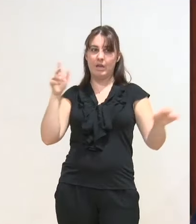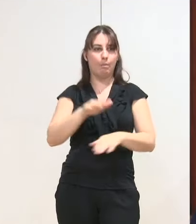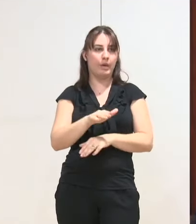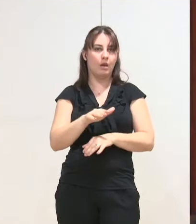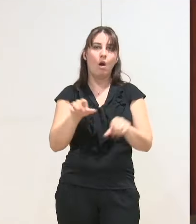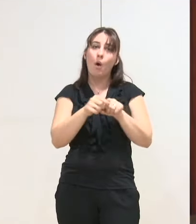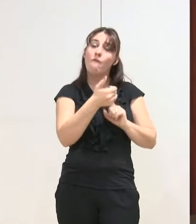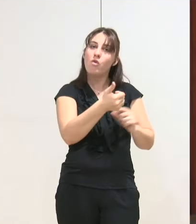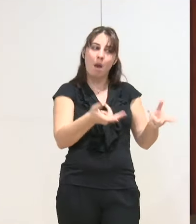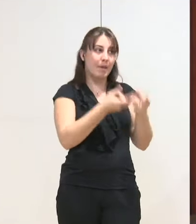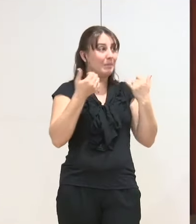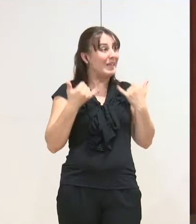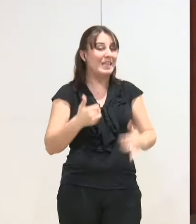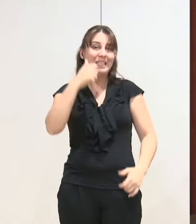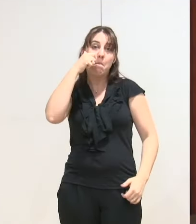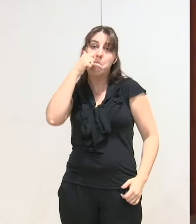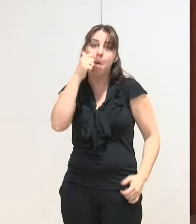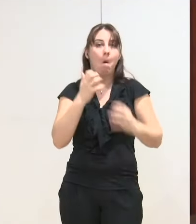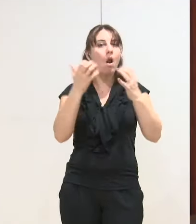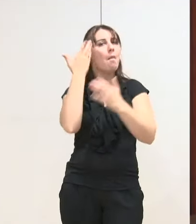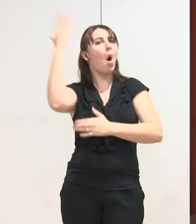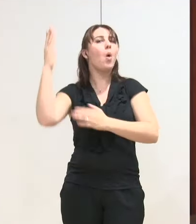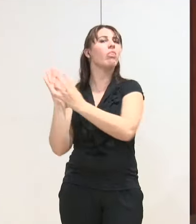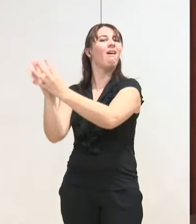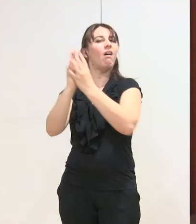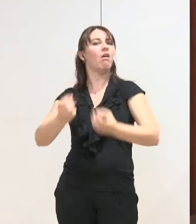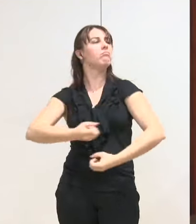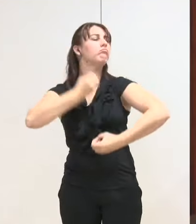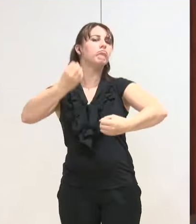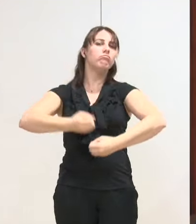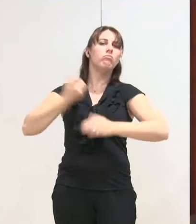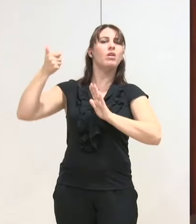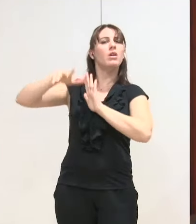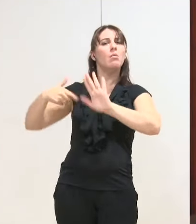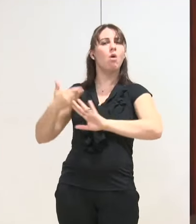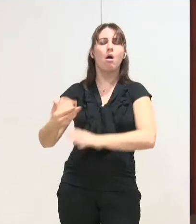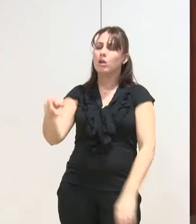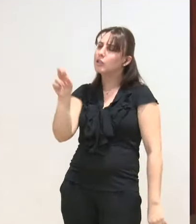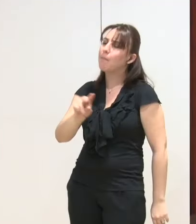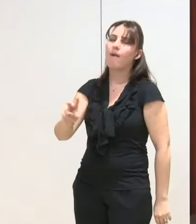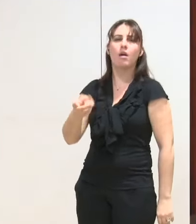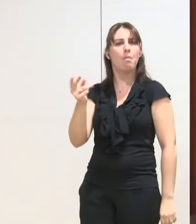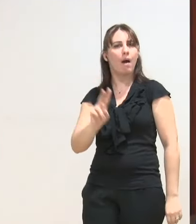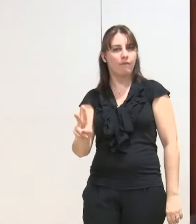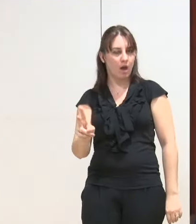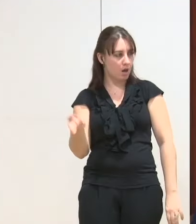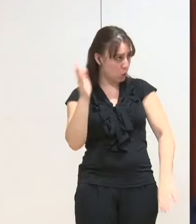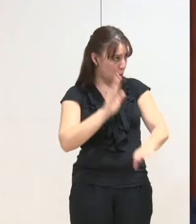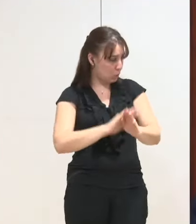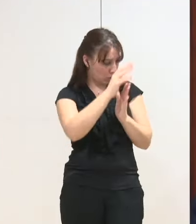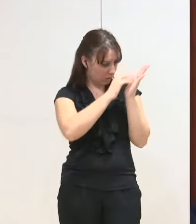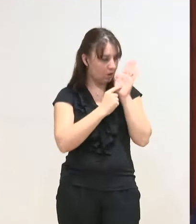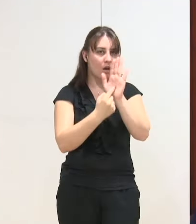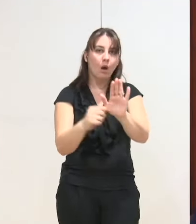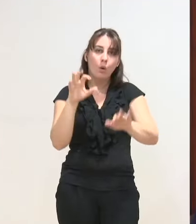vous nous avez expliqué ici et ailleurs durant des mois que cela n'était pas vrai et que vous dites que vous avez